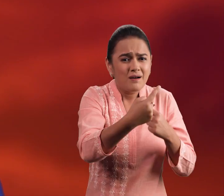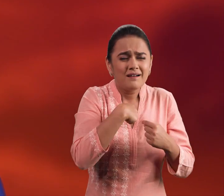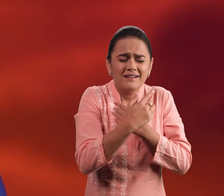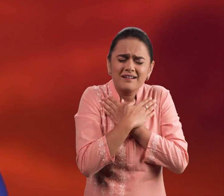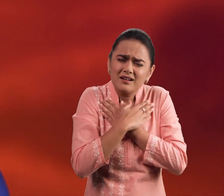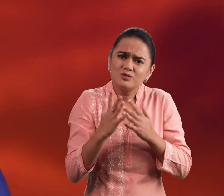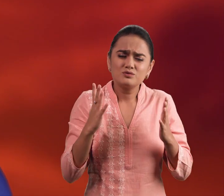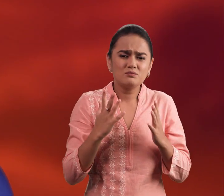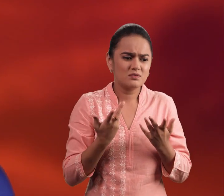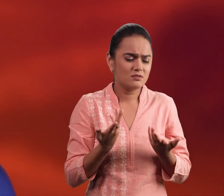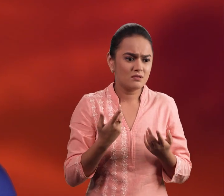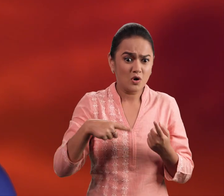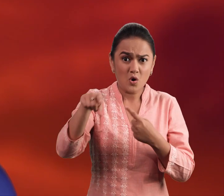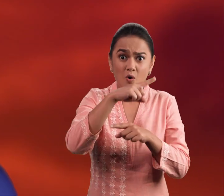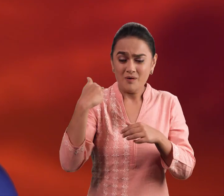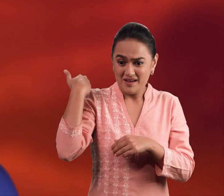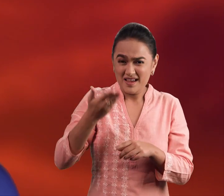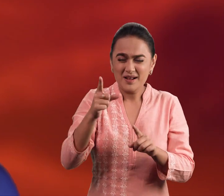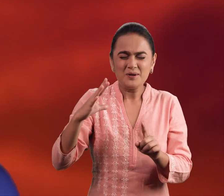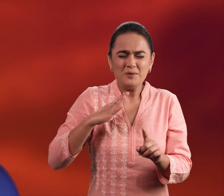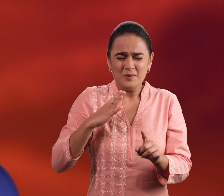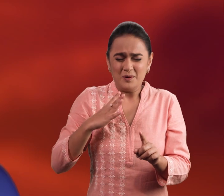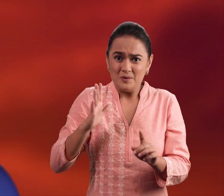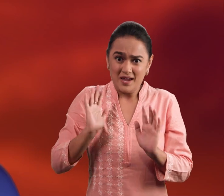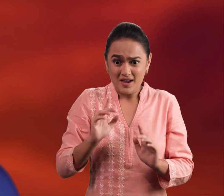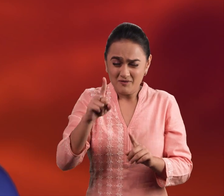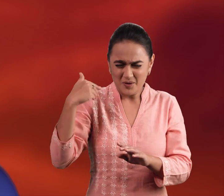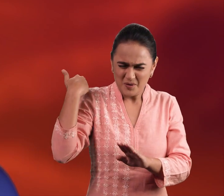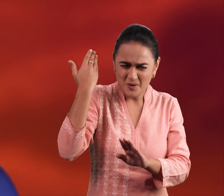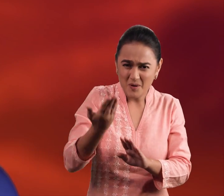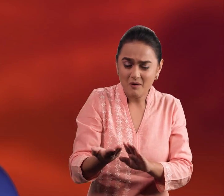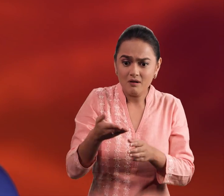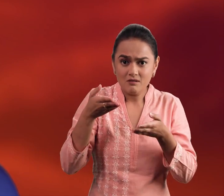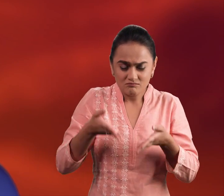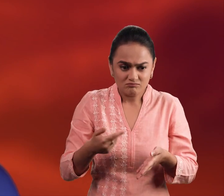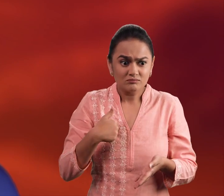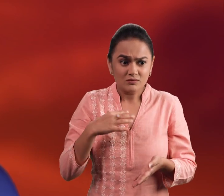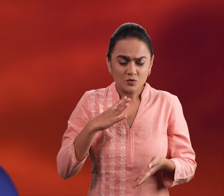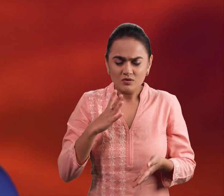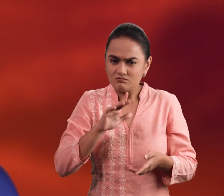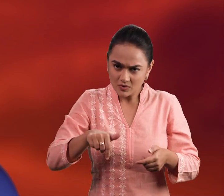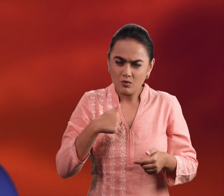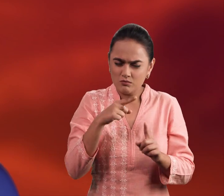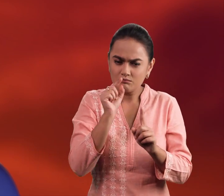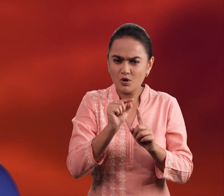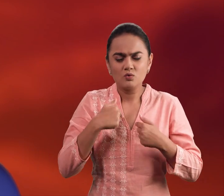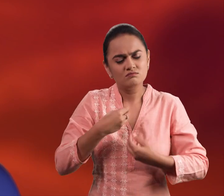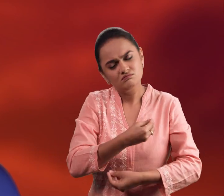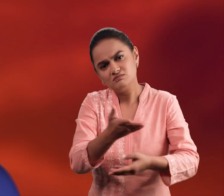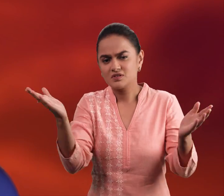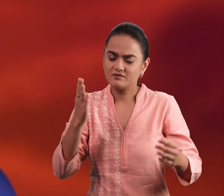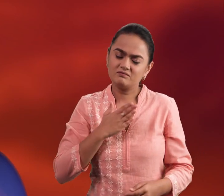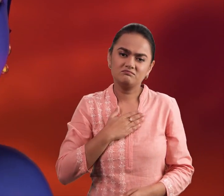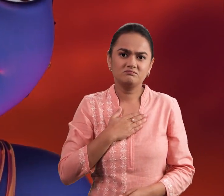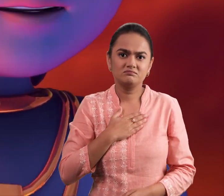मुझसे कितना स्नेह करती हैं। जिस अवसर की उन्हें सदा से प्रतीक्षा रही है, वो अवसर मैं उन्हें